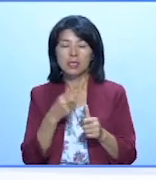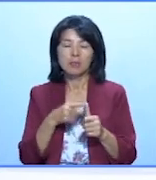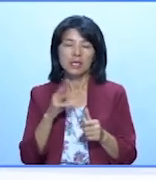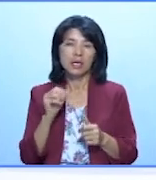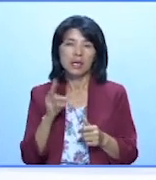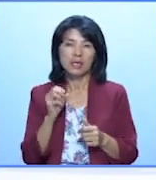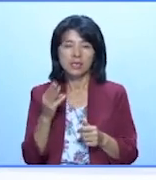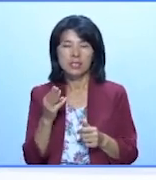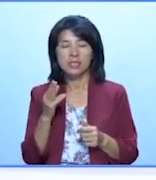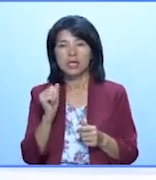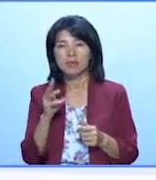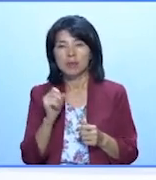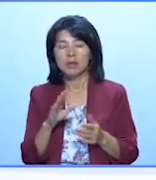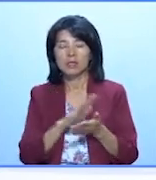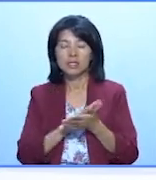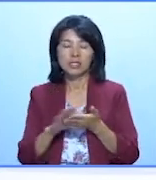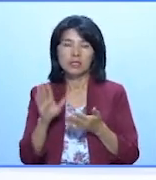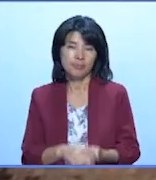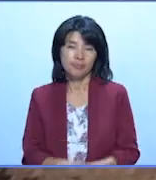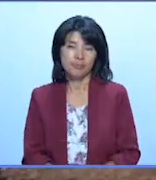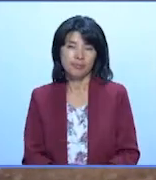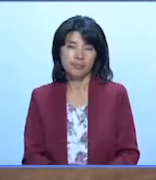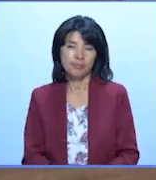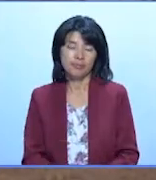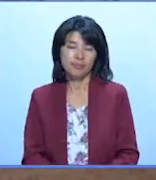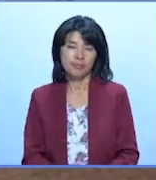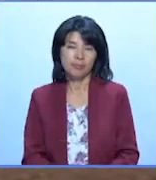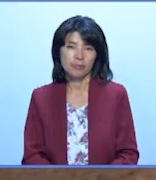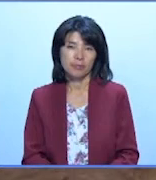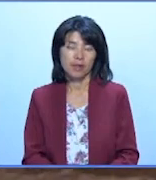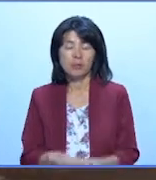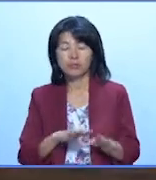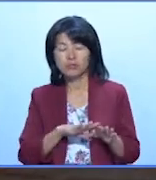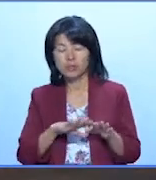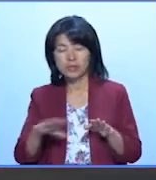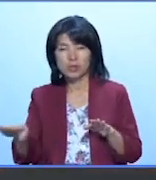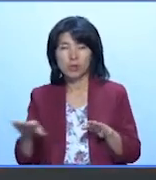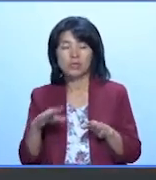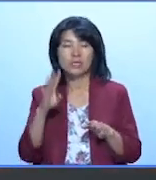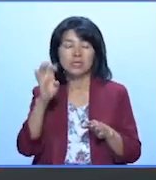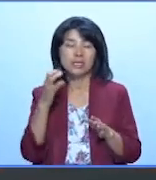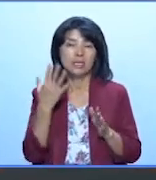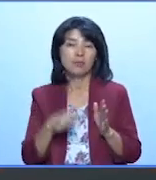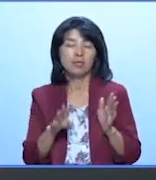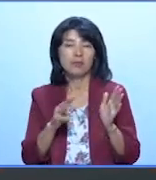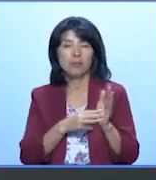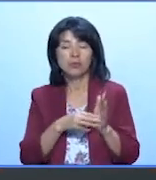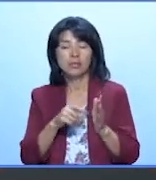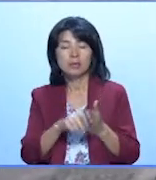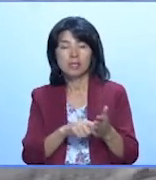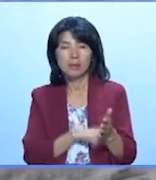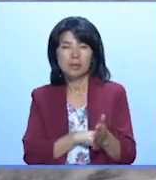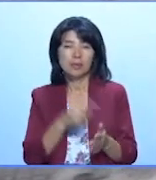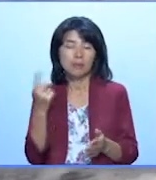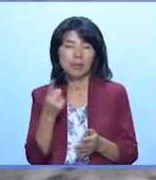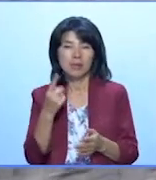Сатпаева и станция очистки воды в селе Басколь. Протяженность канала составляет 458 километров с первой насосной